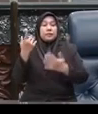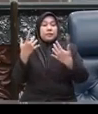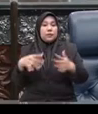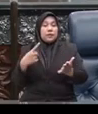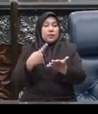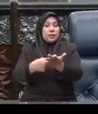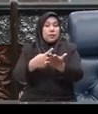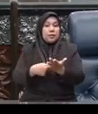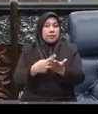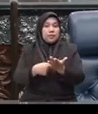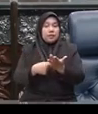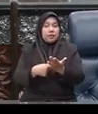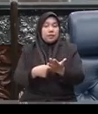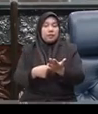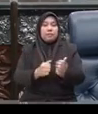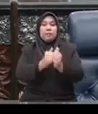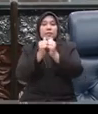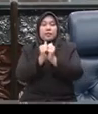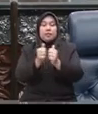bersama dengan